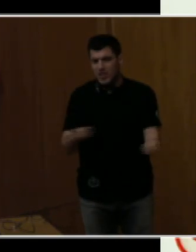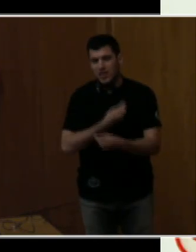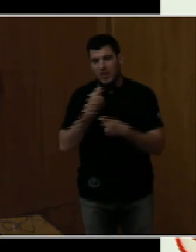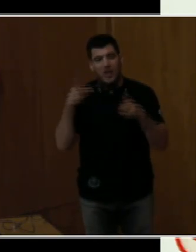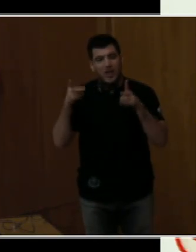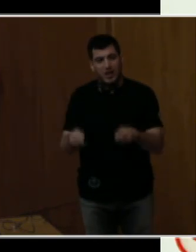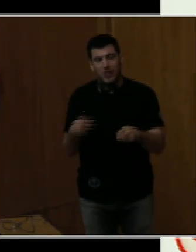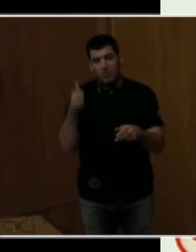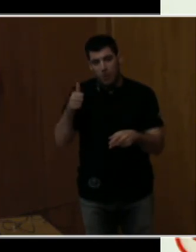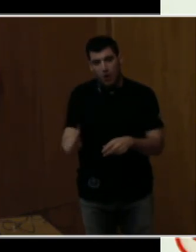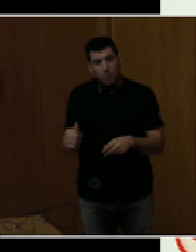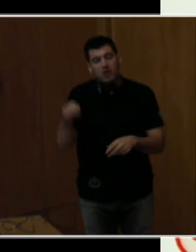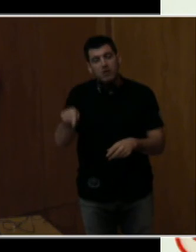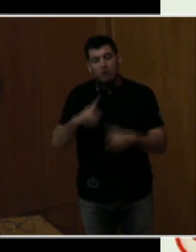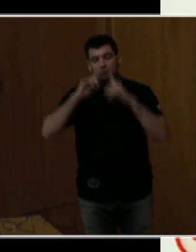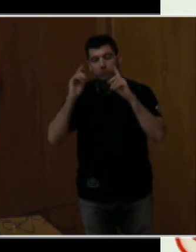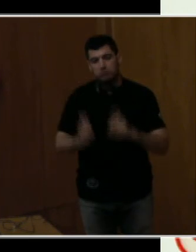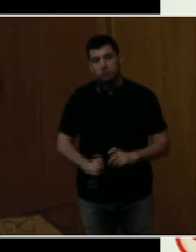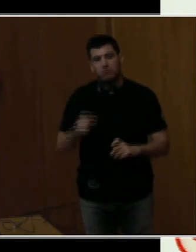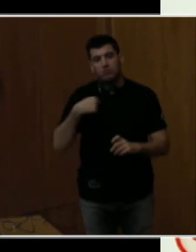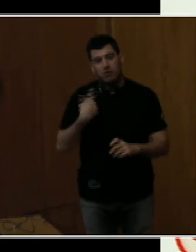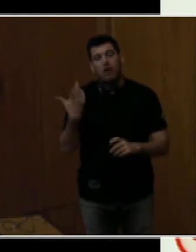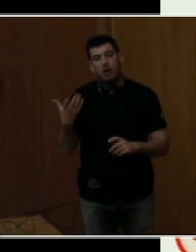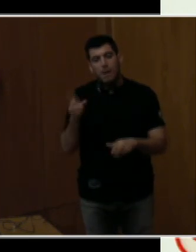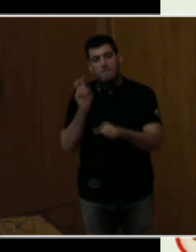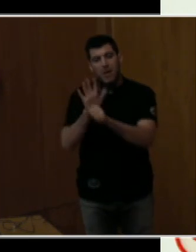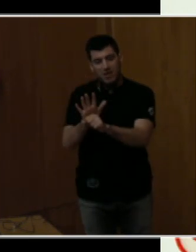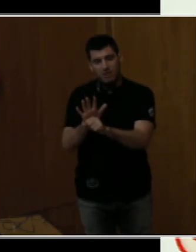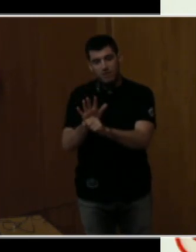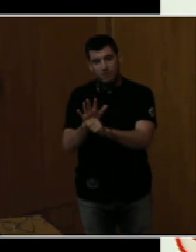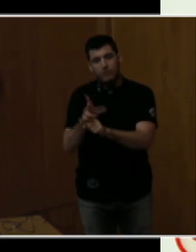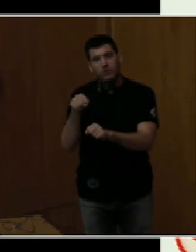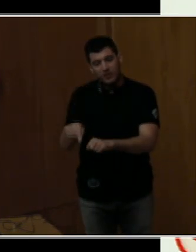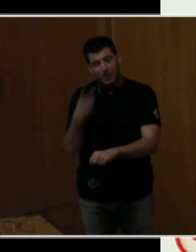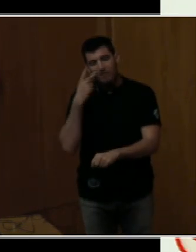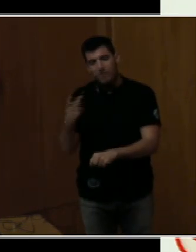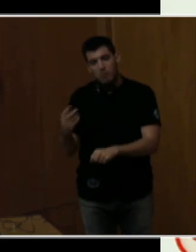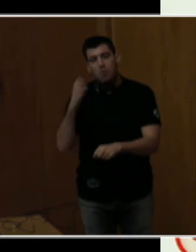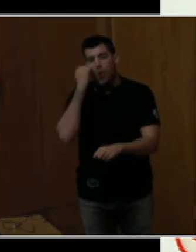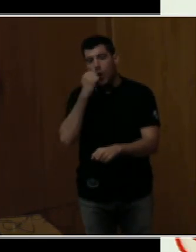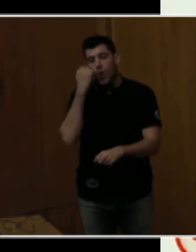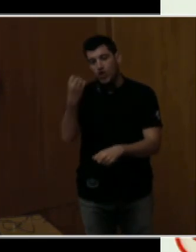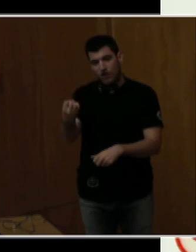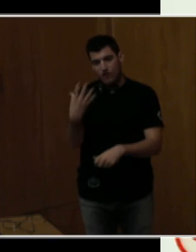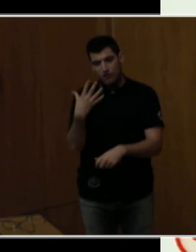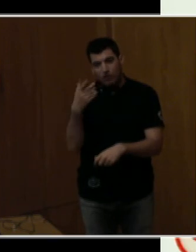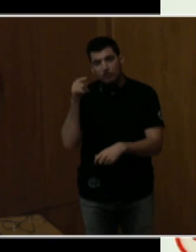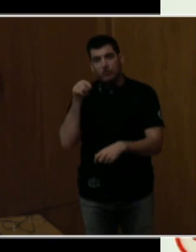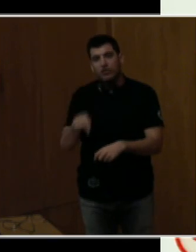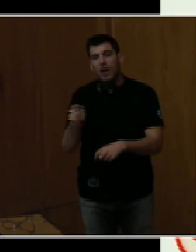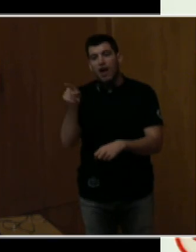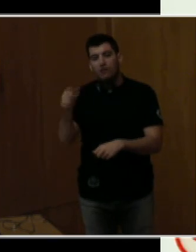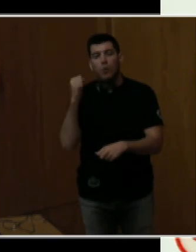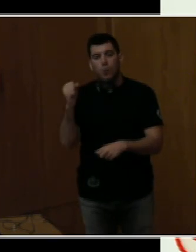του μπλε φωτός και αναγκαστικά, όπως είπαμε πριν, λόγω της παγίδευσης, εμφανίζεται το κόκκινο φως και γίνεται το κυρίαρχο και